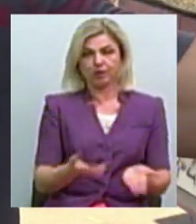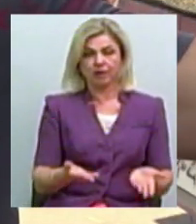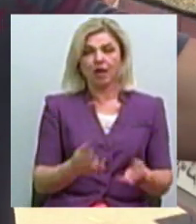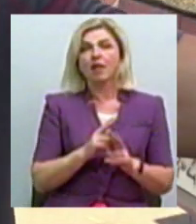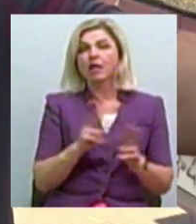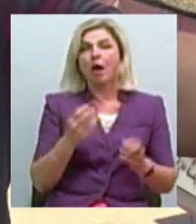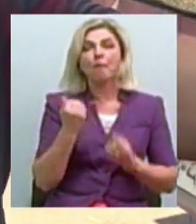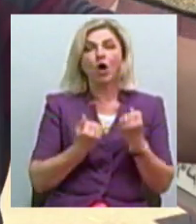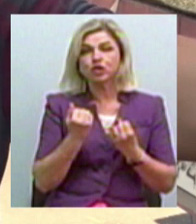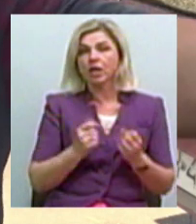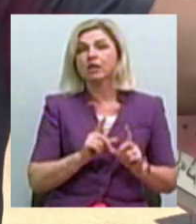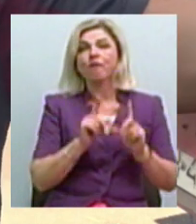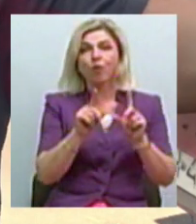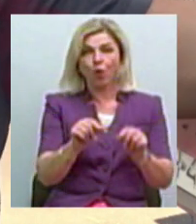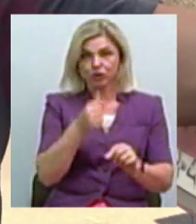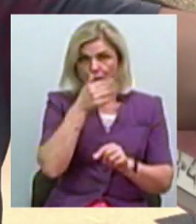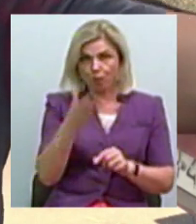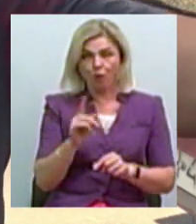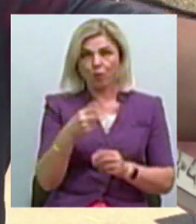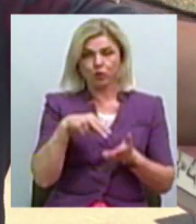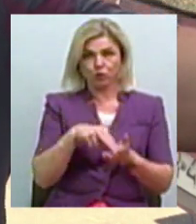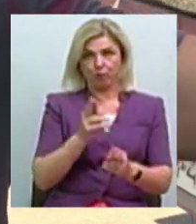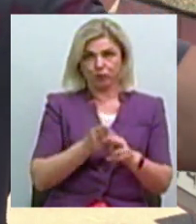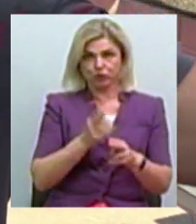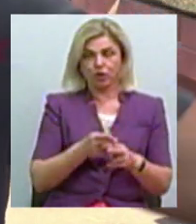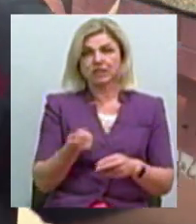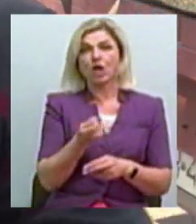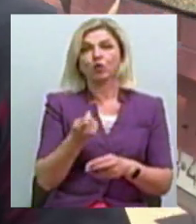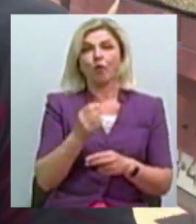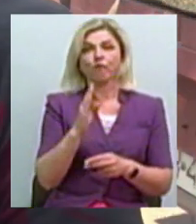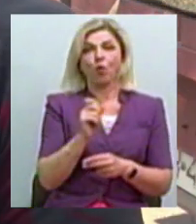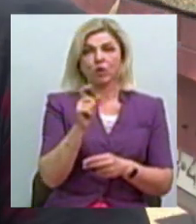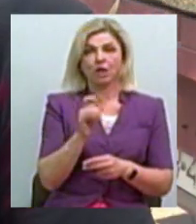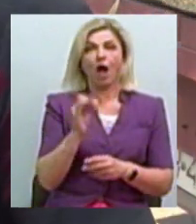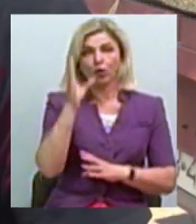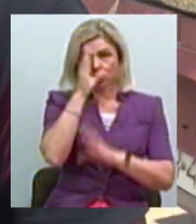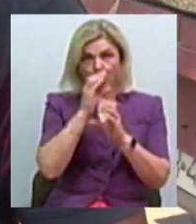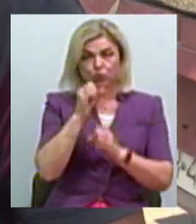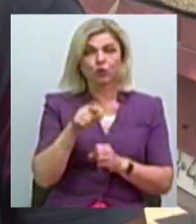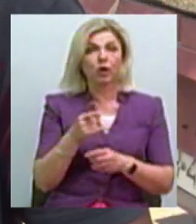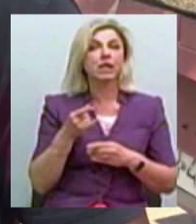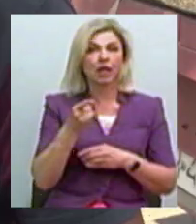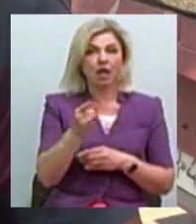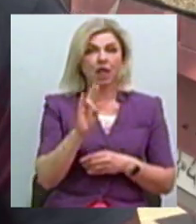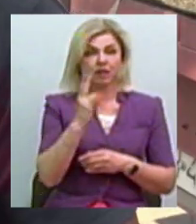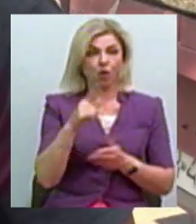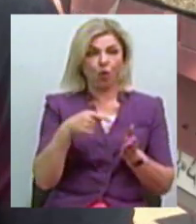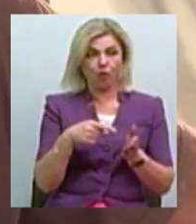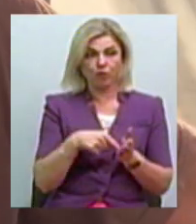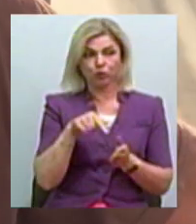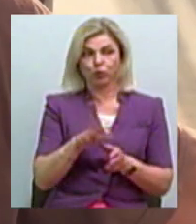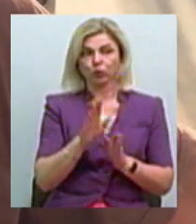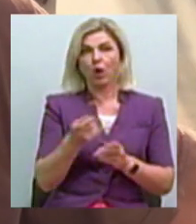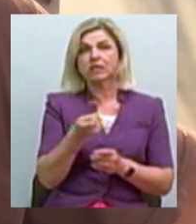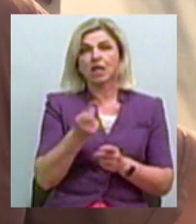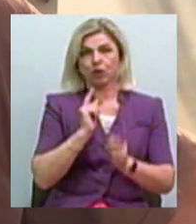машини їдуть в город, не можуть заїхати, бо стоїть така колона зерновозів. Блін. А ночі їдеш, так тут взагалі в Ніколаєві одні зерновози їздять.